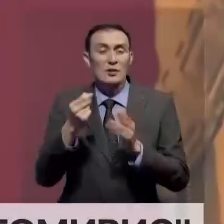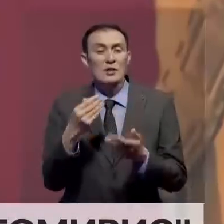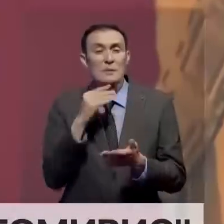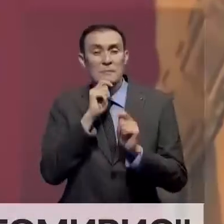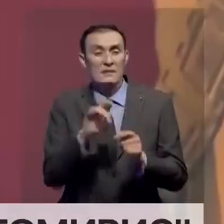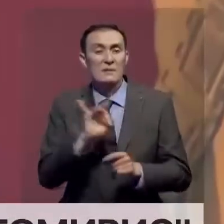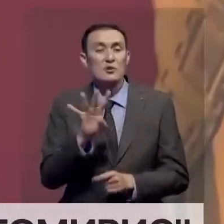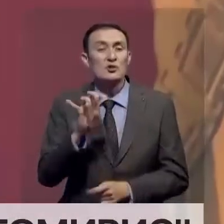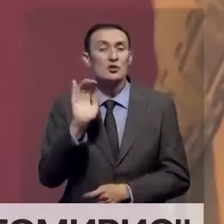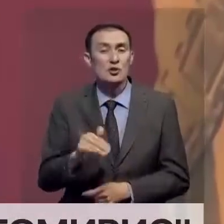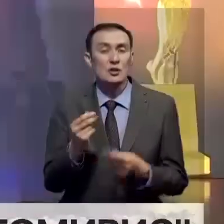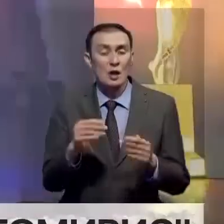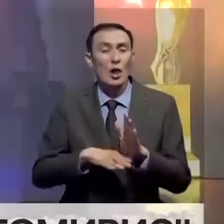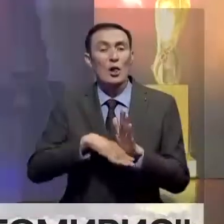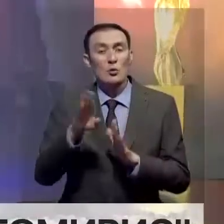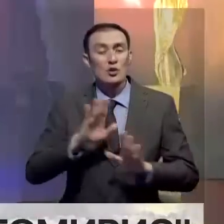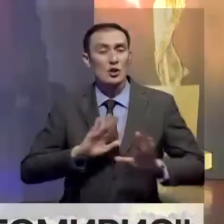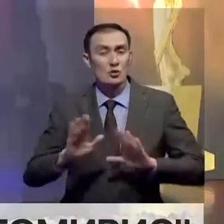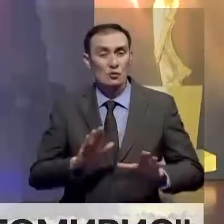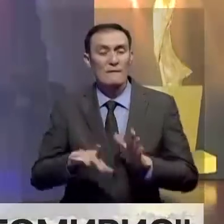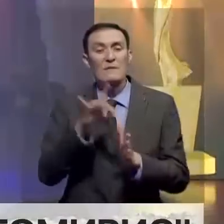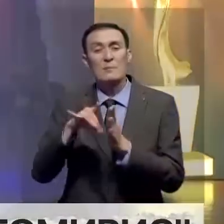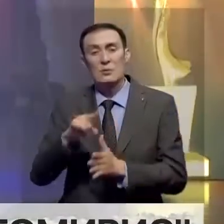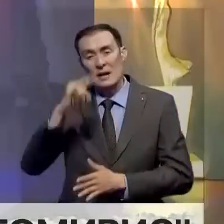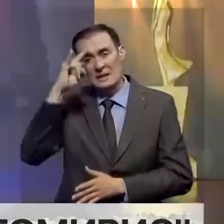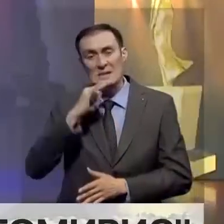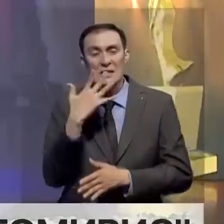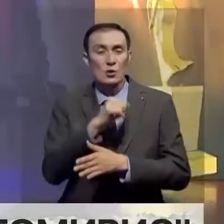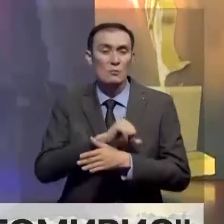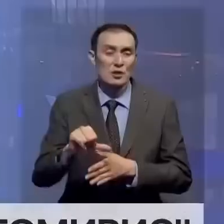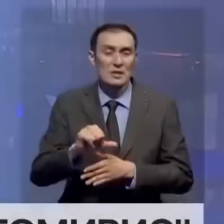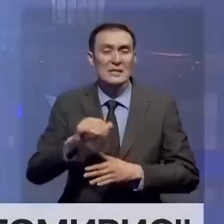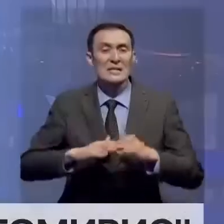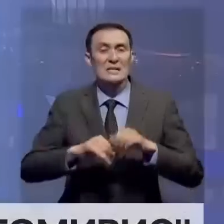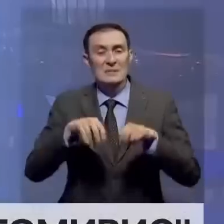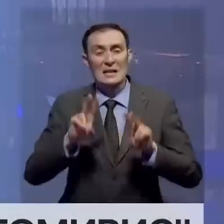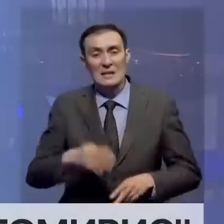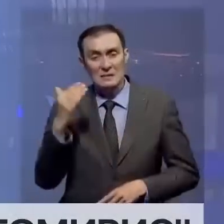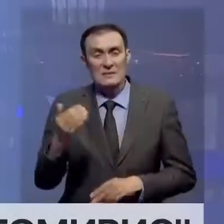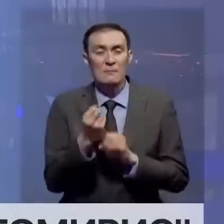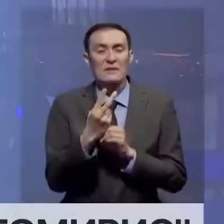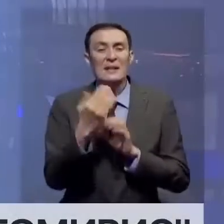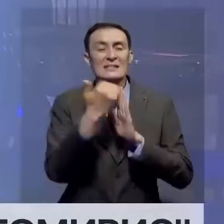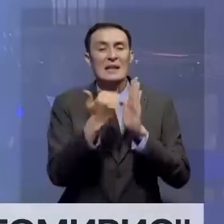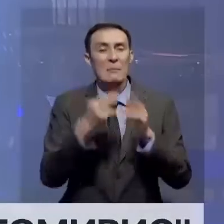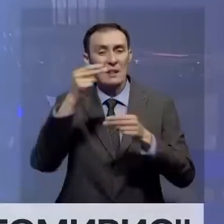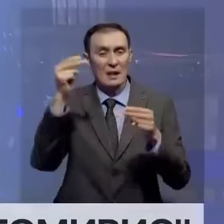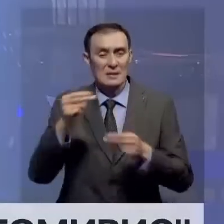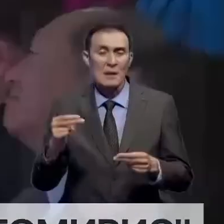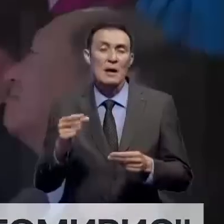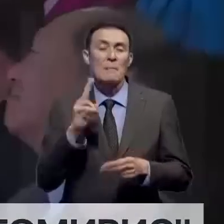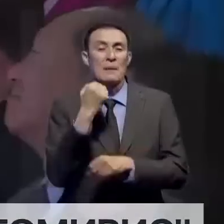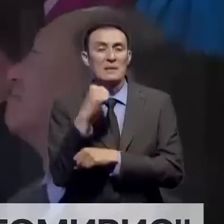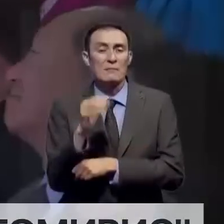приз в размере 400 тысяч тенге. Лучших режиссеров выберут отечественные и зарубежные киноэксперты по 12